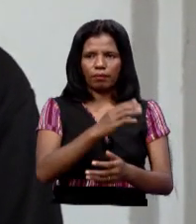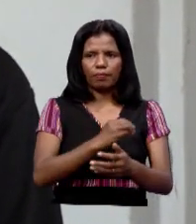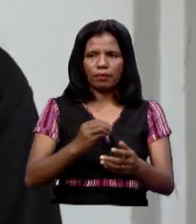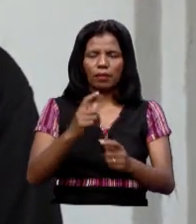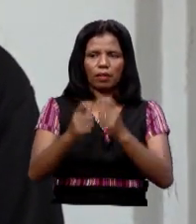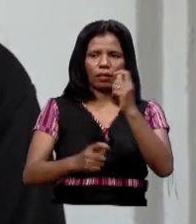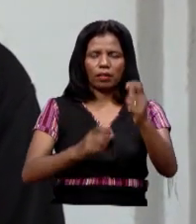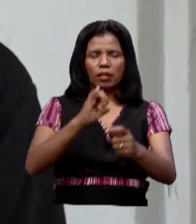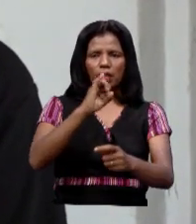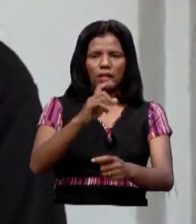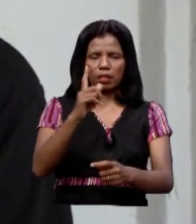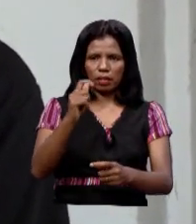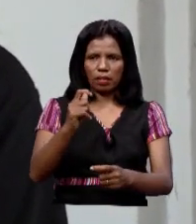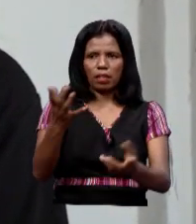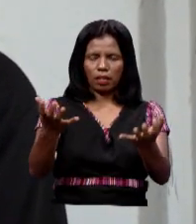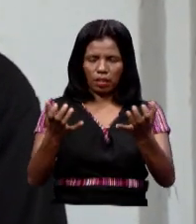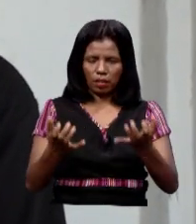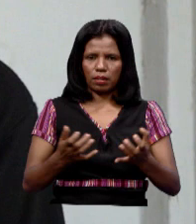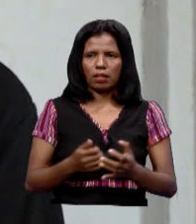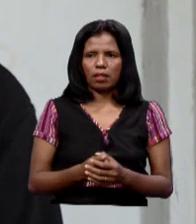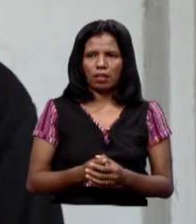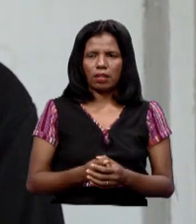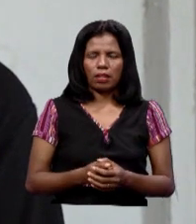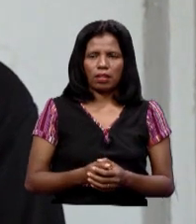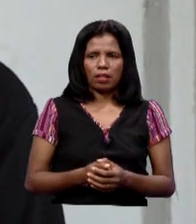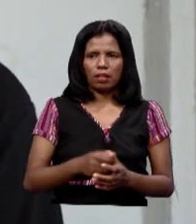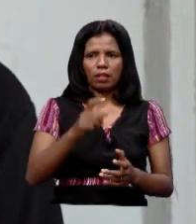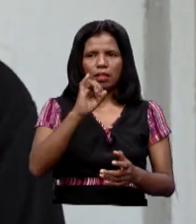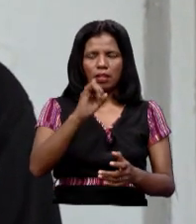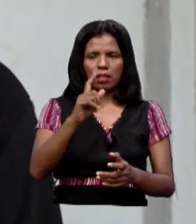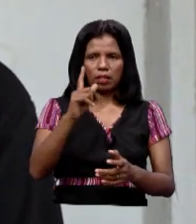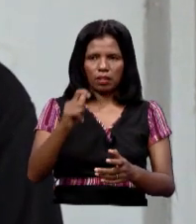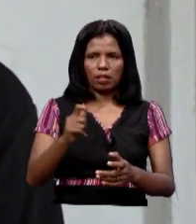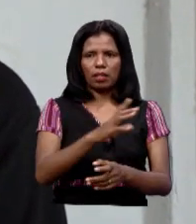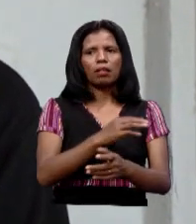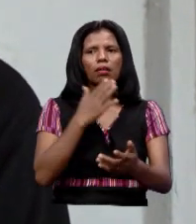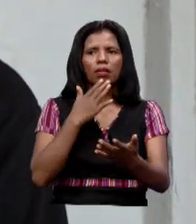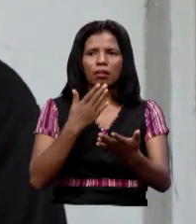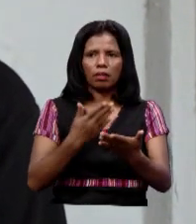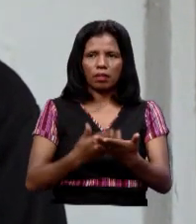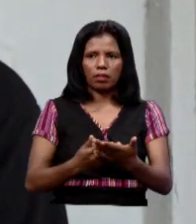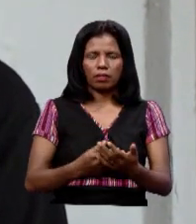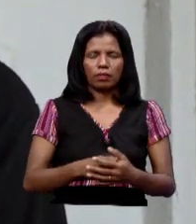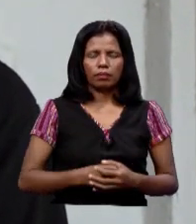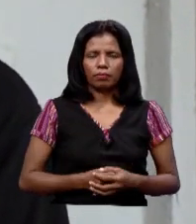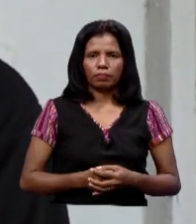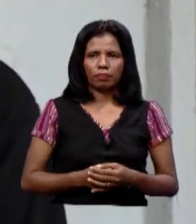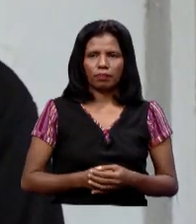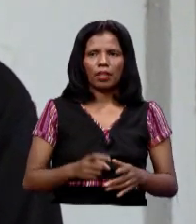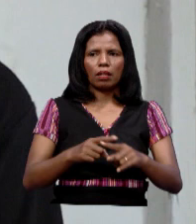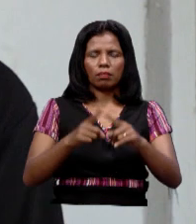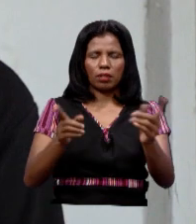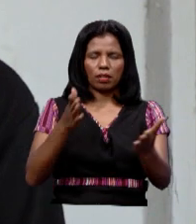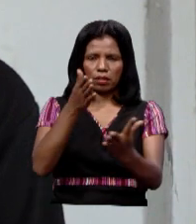sa IT ni, ni sang akarak saya yang dari IT profesional ya, software ni. Mereka ini